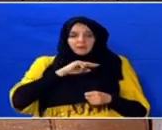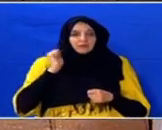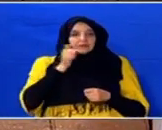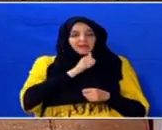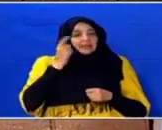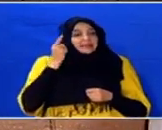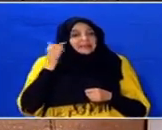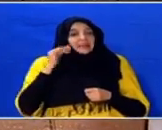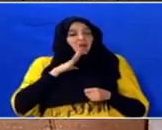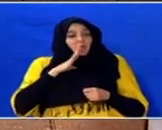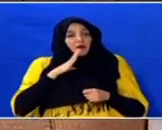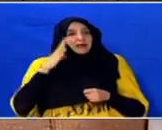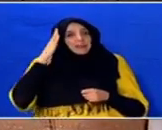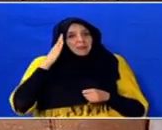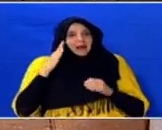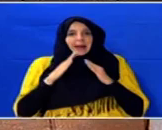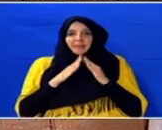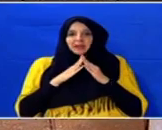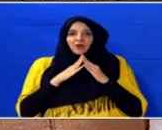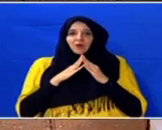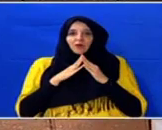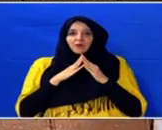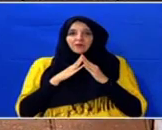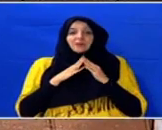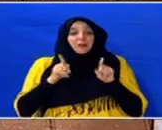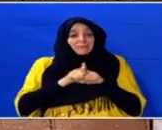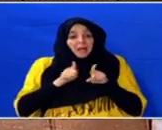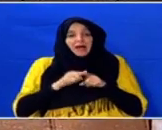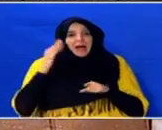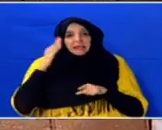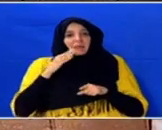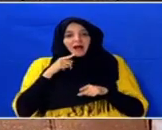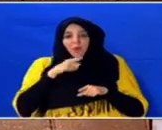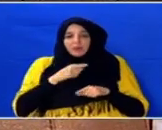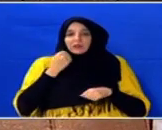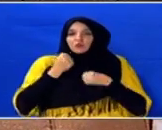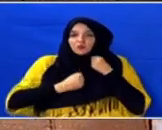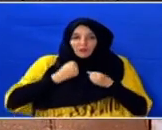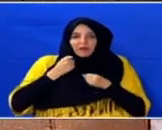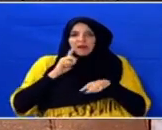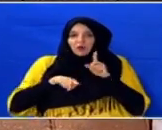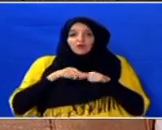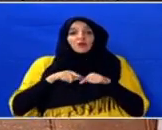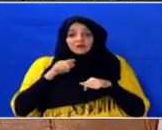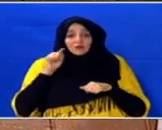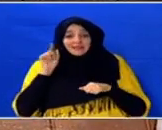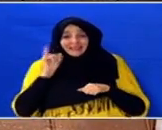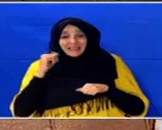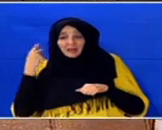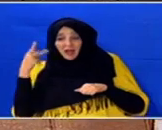أو تتمدد هذه المسؤولية إذا حصل أذى من أي حيوان يملكه